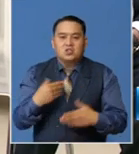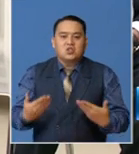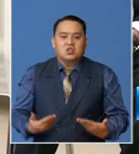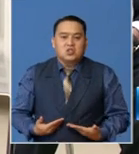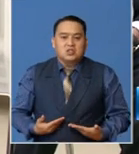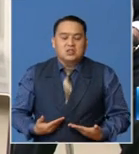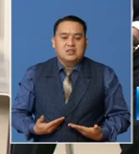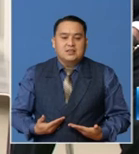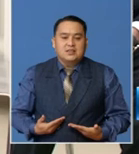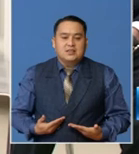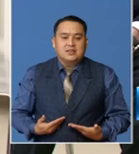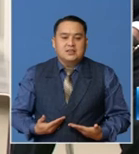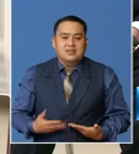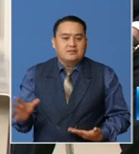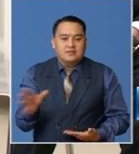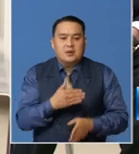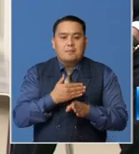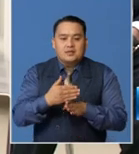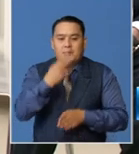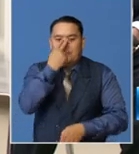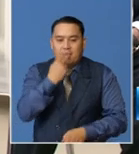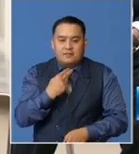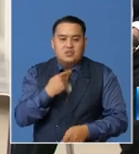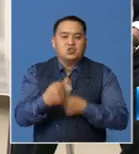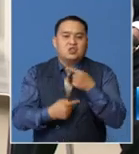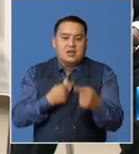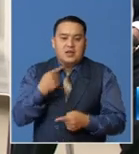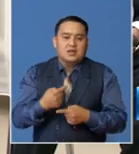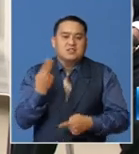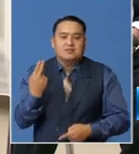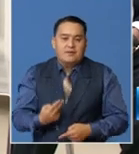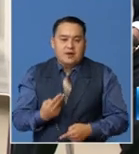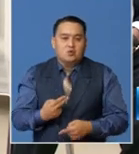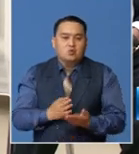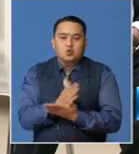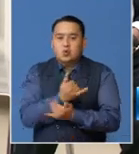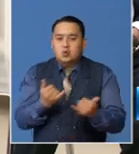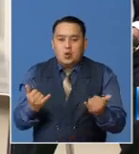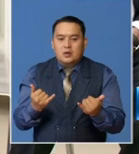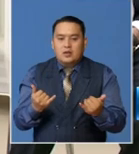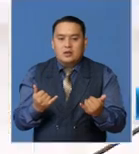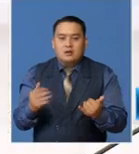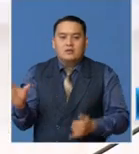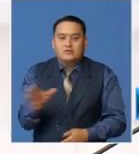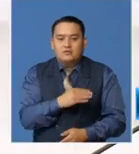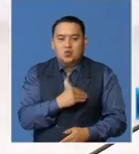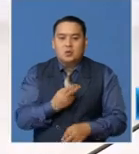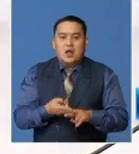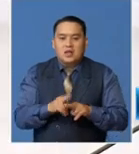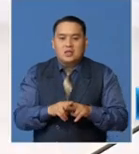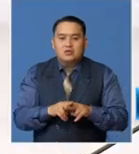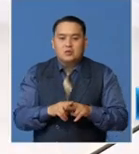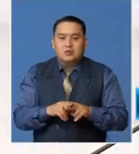не все уже плачет он к привыкает что там через цифровизация все услуги и так далее так далее все для того чтобы